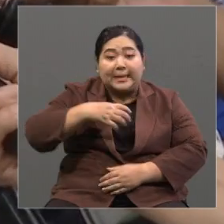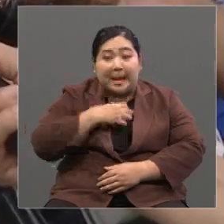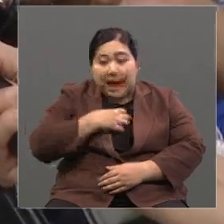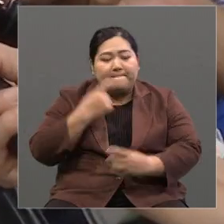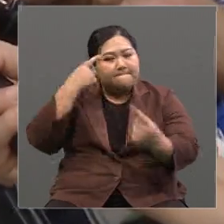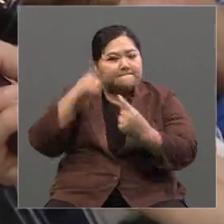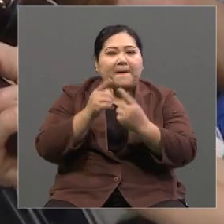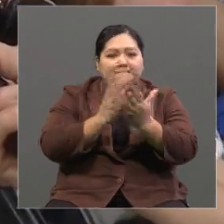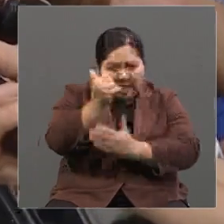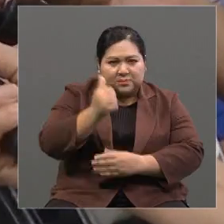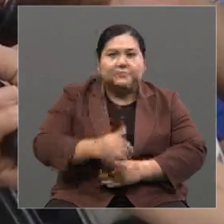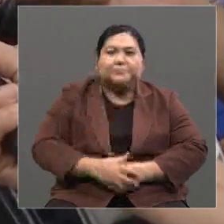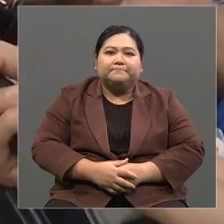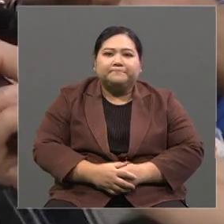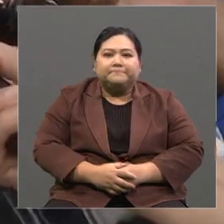ที่สุด